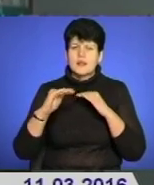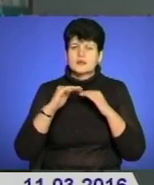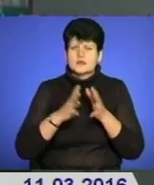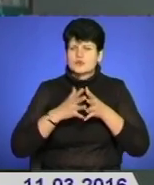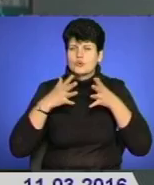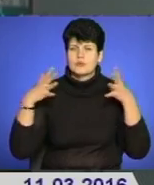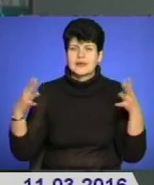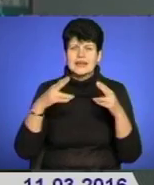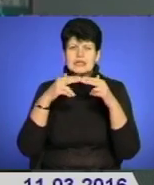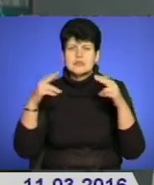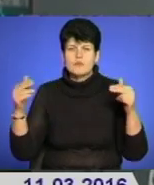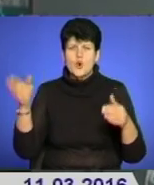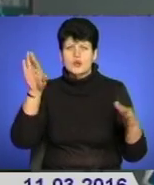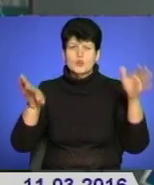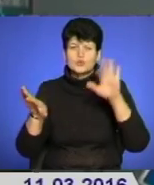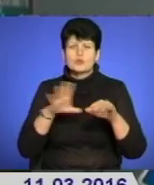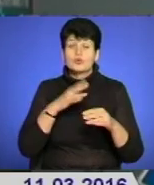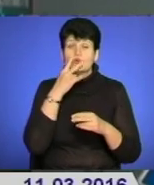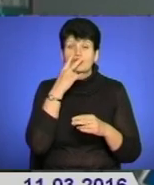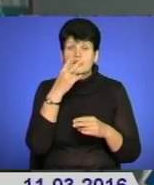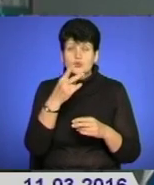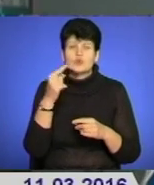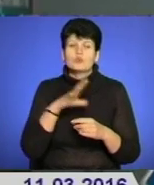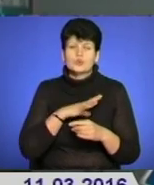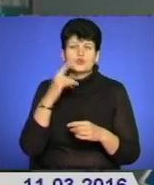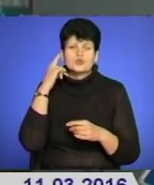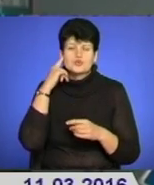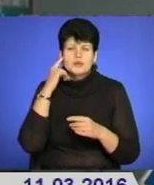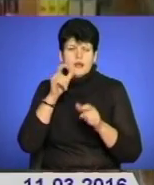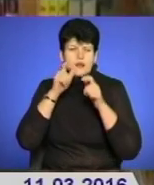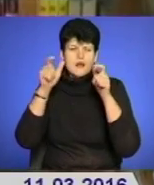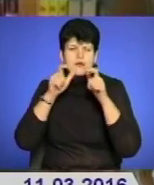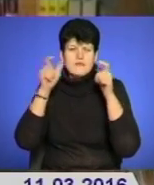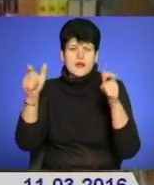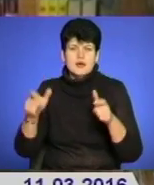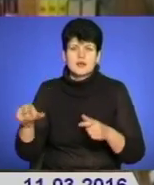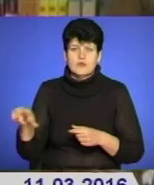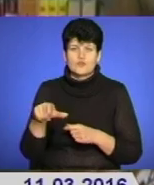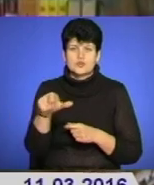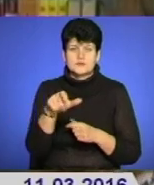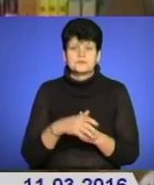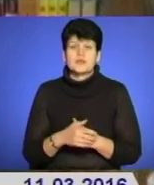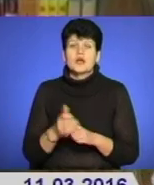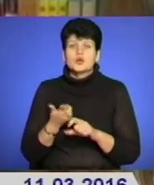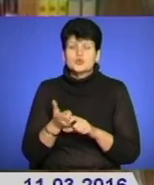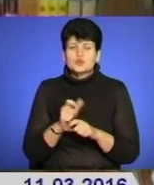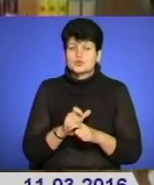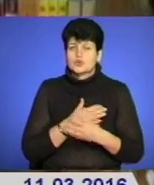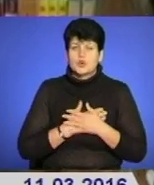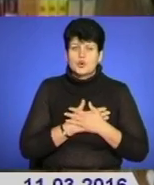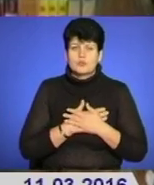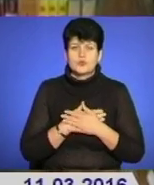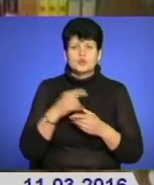і Дніпро, і кручі, було видно, було чути, як реве ревучий. Дуже люблю творчість Шевченка,